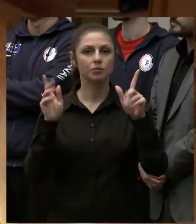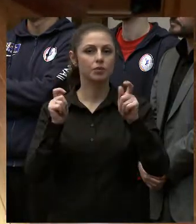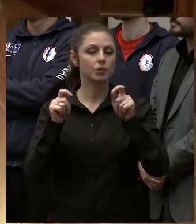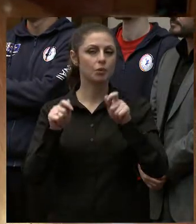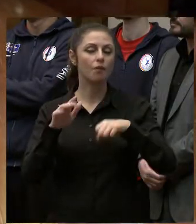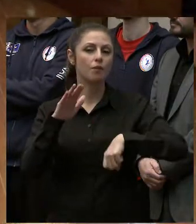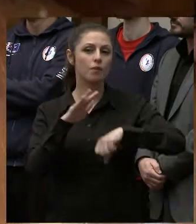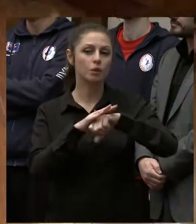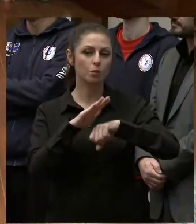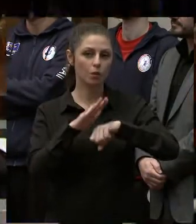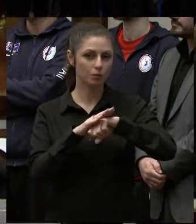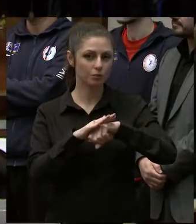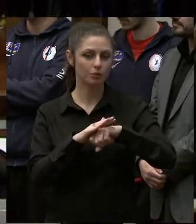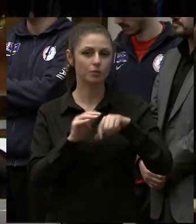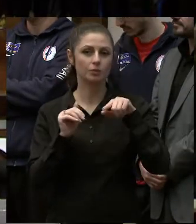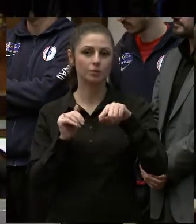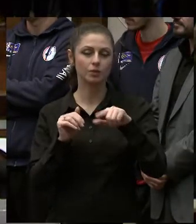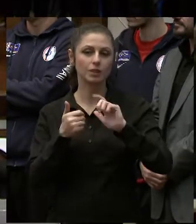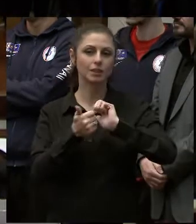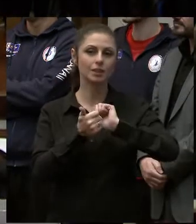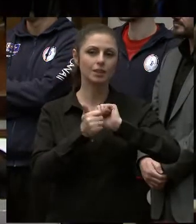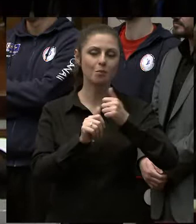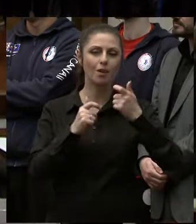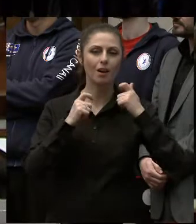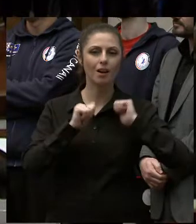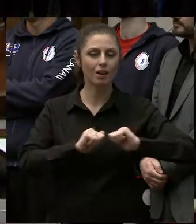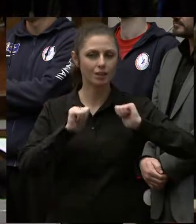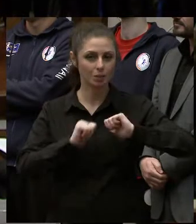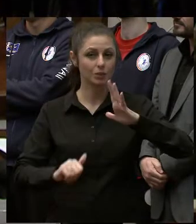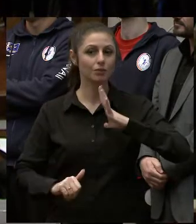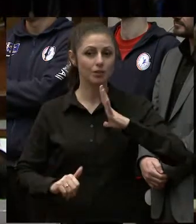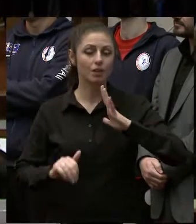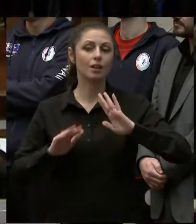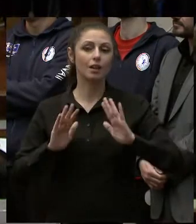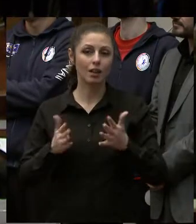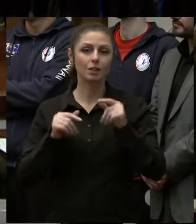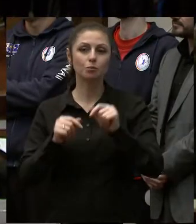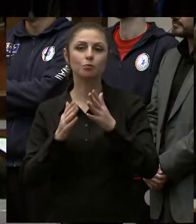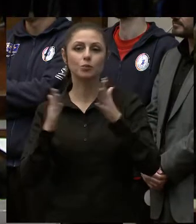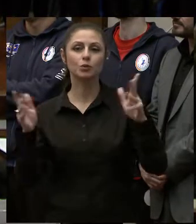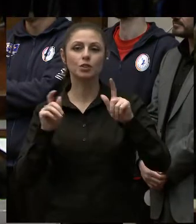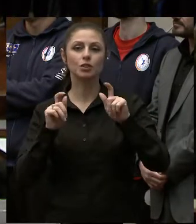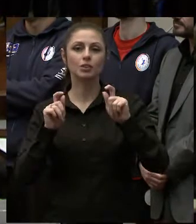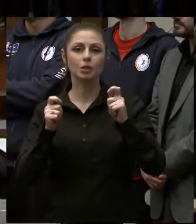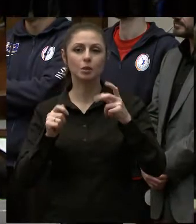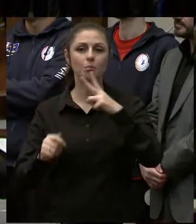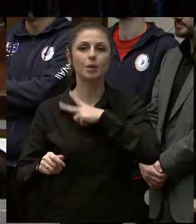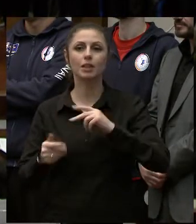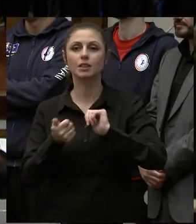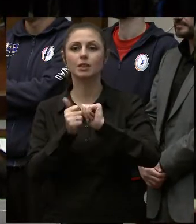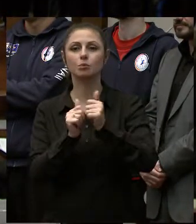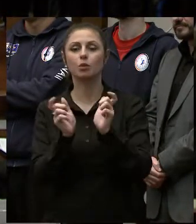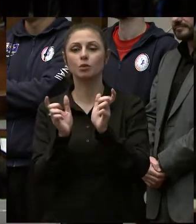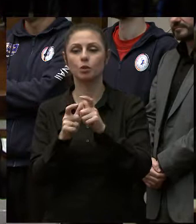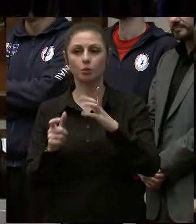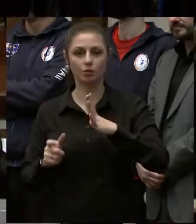Büyükçekmece Futbol, Büyükçekmece Spor Akademisi var. Bir de Büyükçekmece Belediye Sporu var. Belediye Spor Kulübü